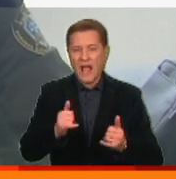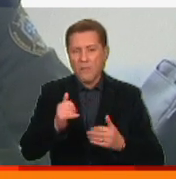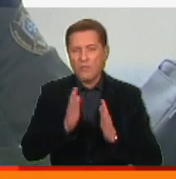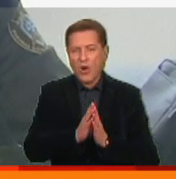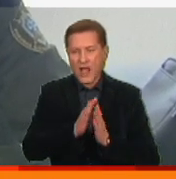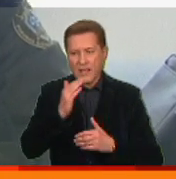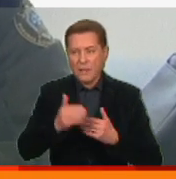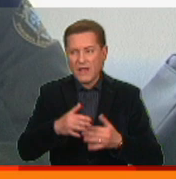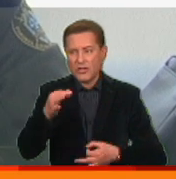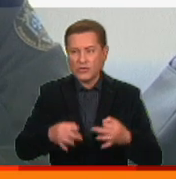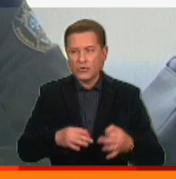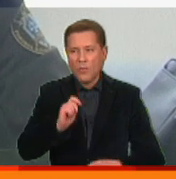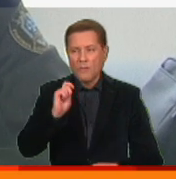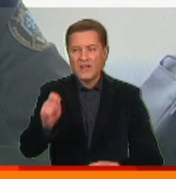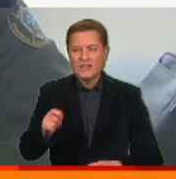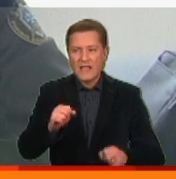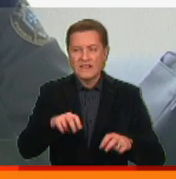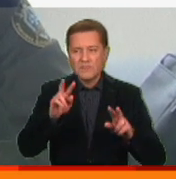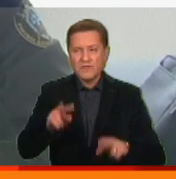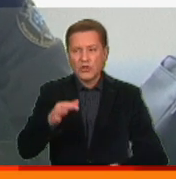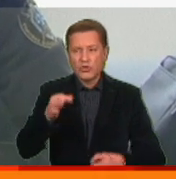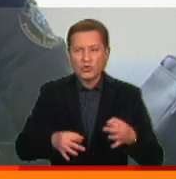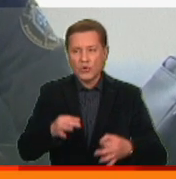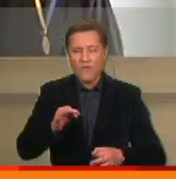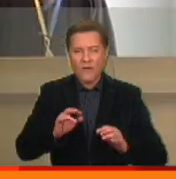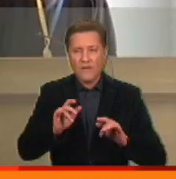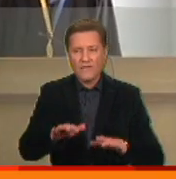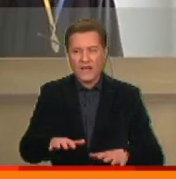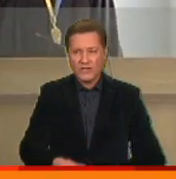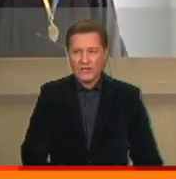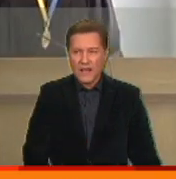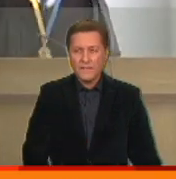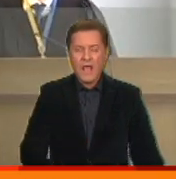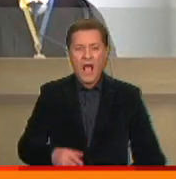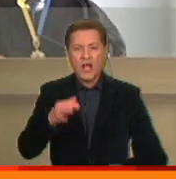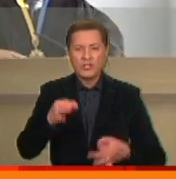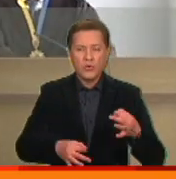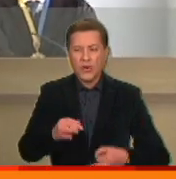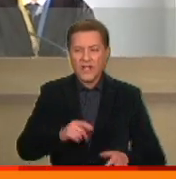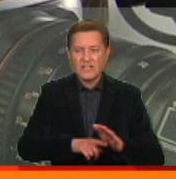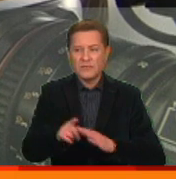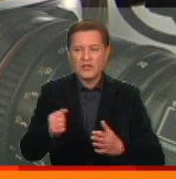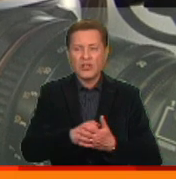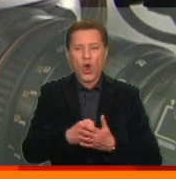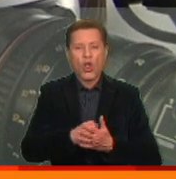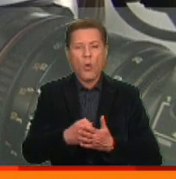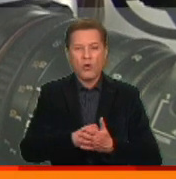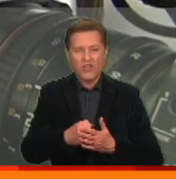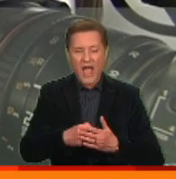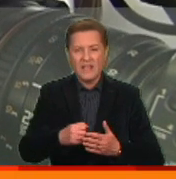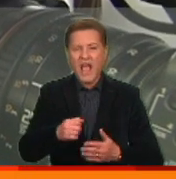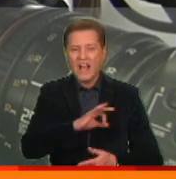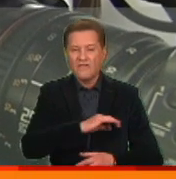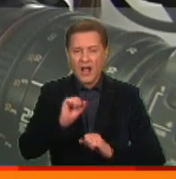судом призначити спеціальне судове провадження, тобто заочне. Слухання розпочинається з клопотань адвокатів. Вони